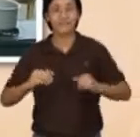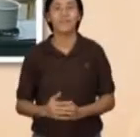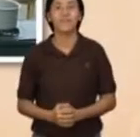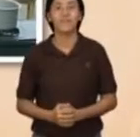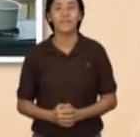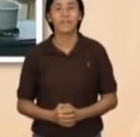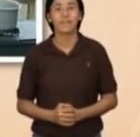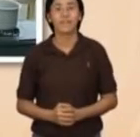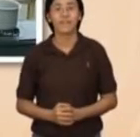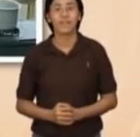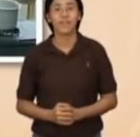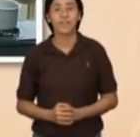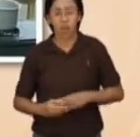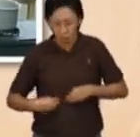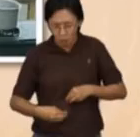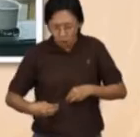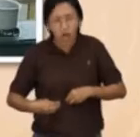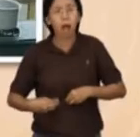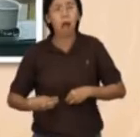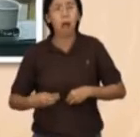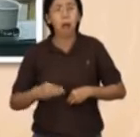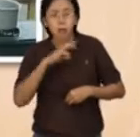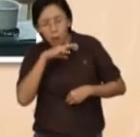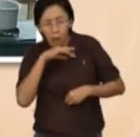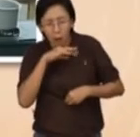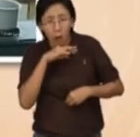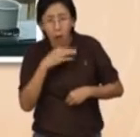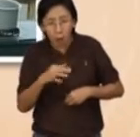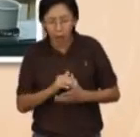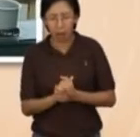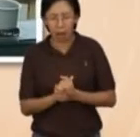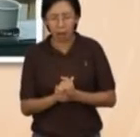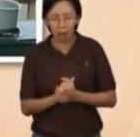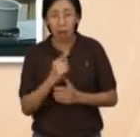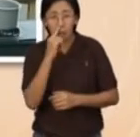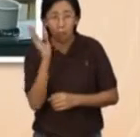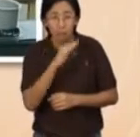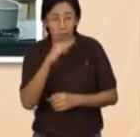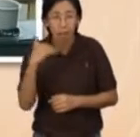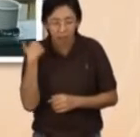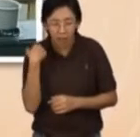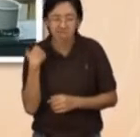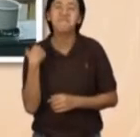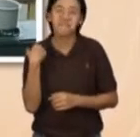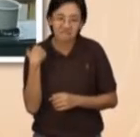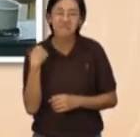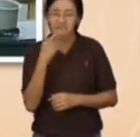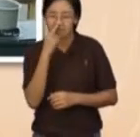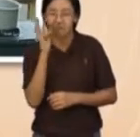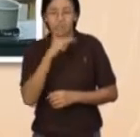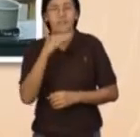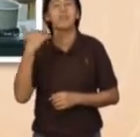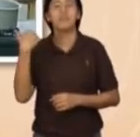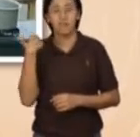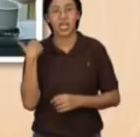อาจารย์คะถ้าหากว่าเราล้างไส้ไม่สะอาดเนี่ยรสชาติจะเปลี่ยนไหมคะ มีเปลี่ยนมีกลิ่นแน่นอน ไม่น่ารับประทาน ครับผมเพราะว่